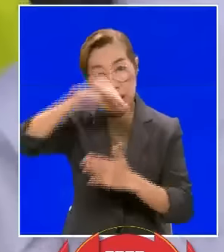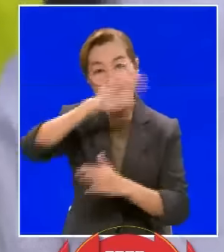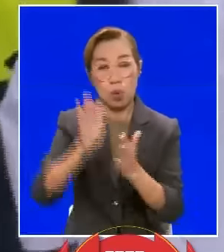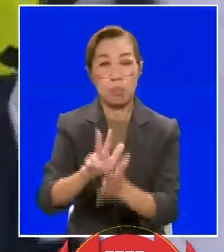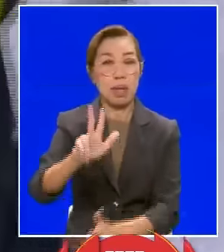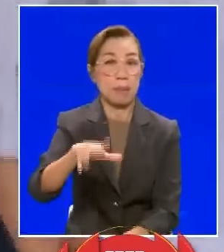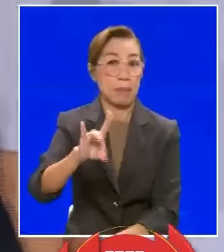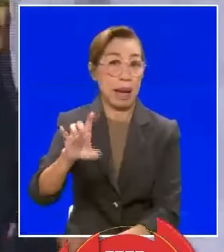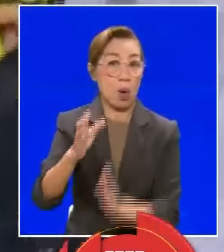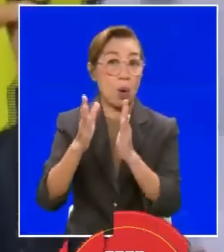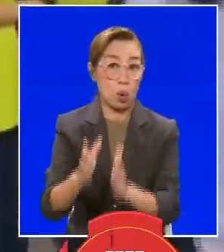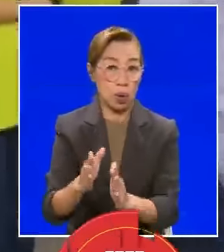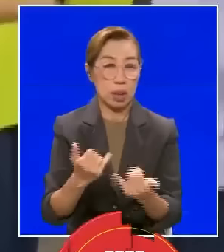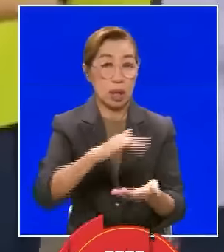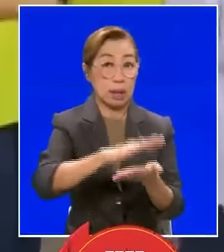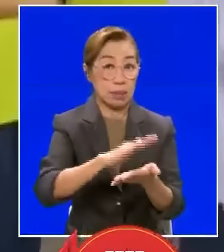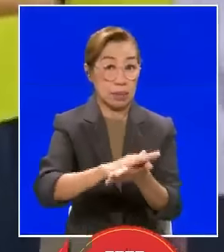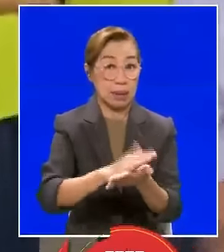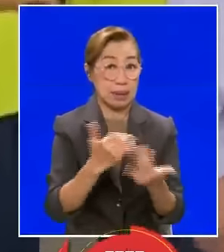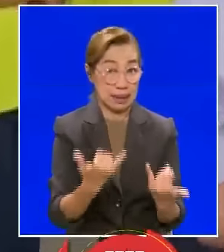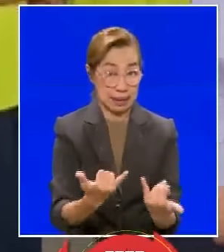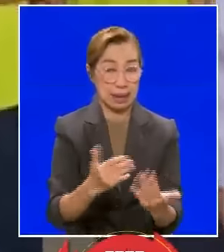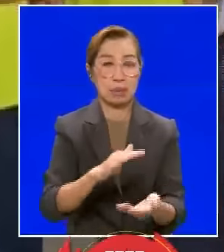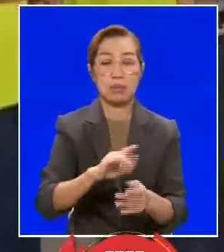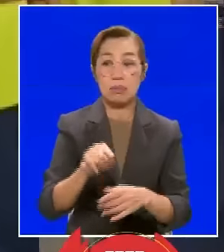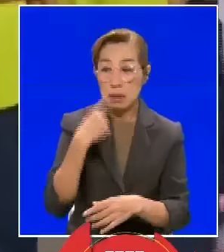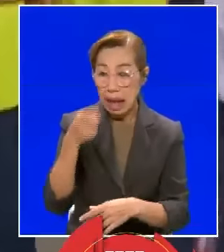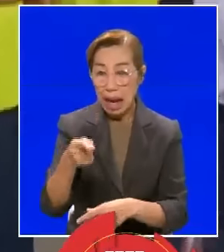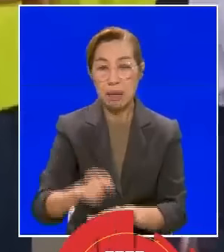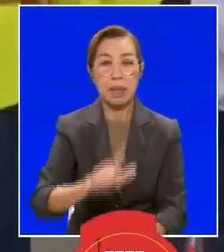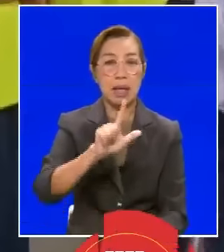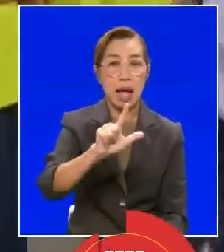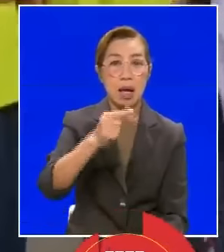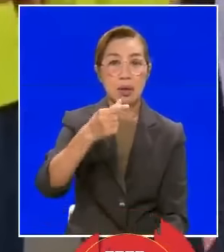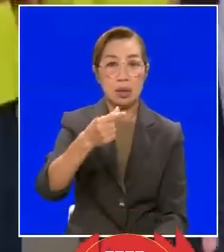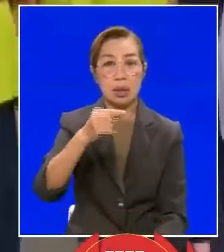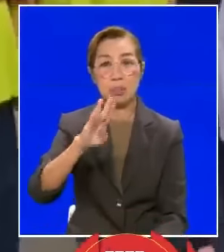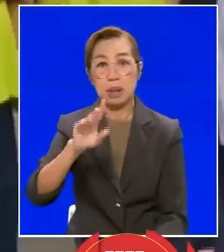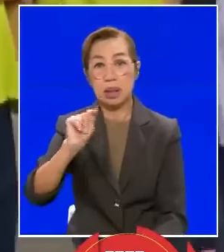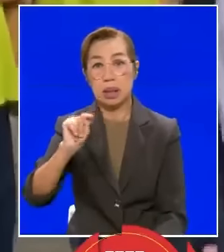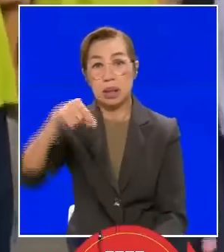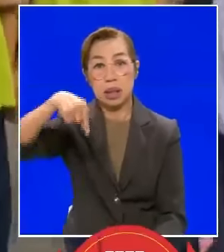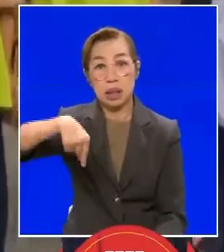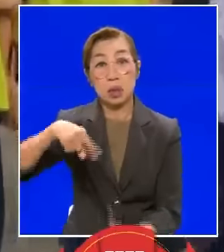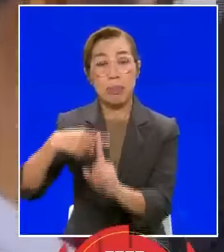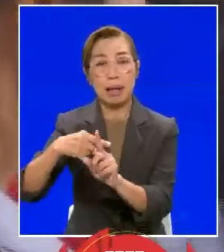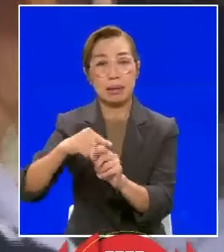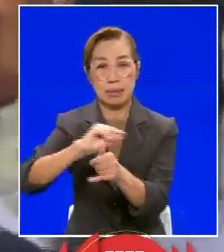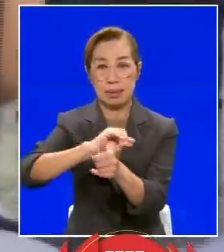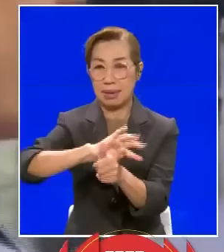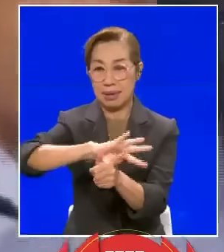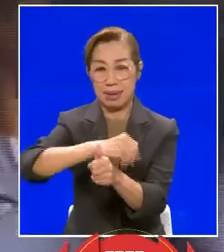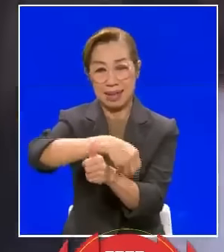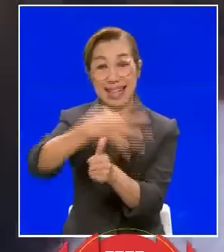นแล้วเทอมนี้ทางโรงเรียนเปิดโอกาสให้นักเรียนที่เป็น LGBTQ+ แต่งกายตามเพศสภาพได้อย่